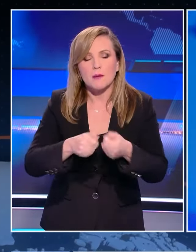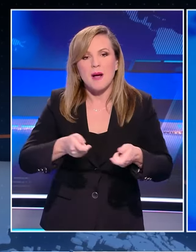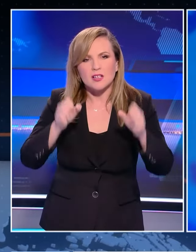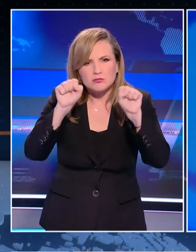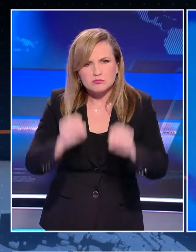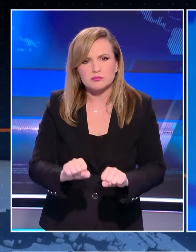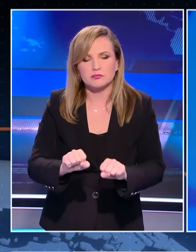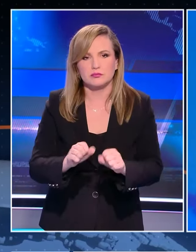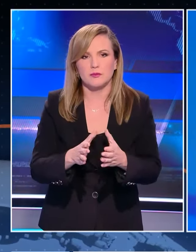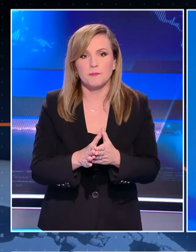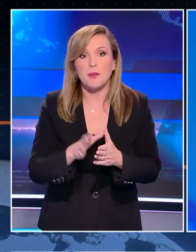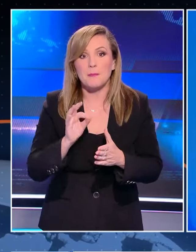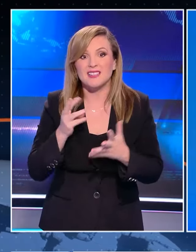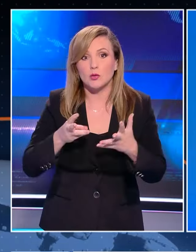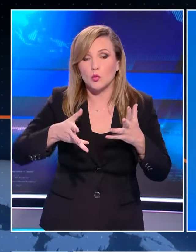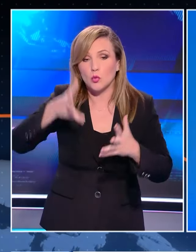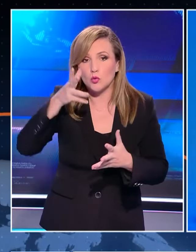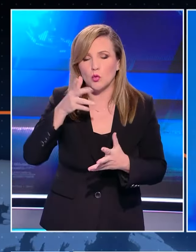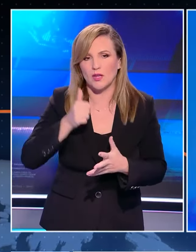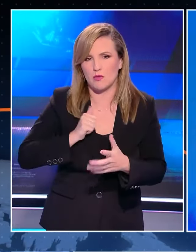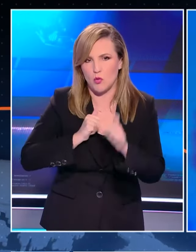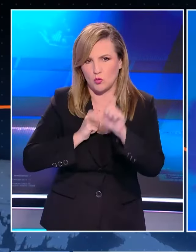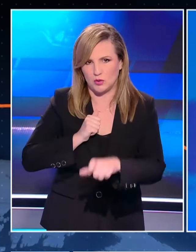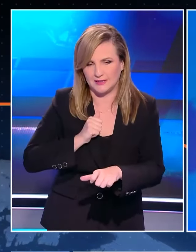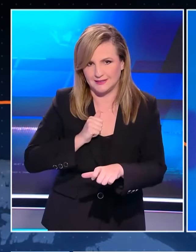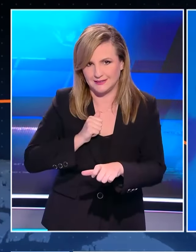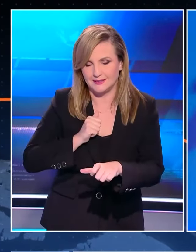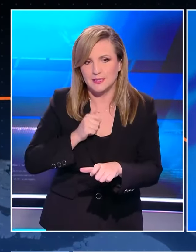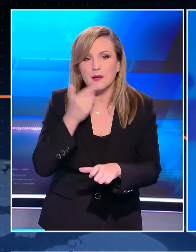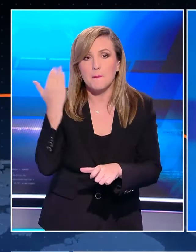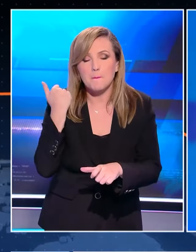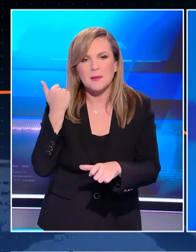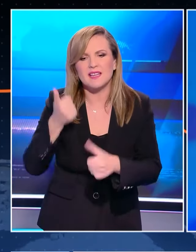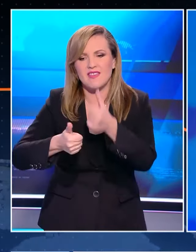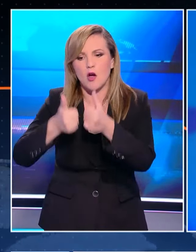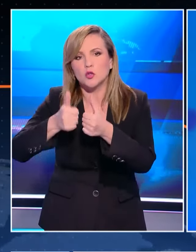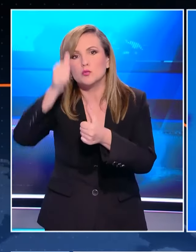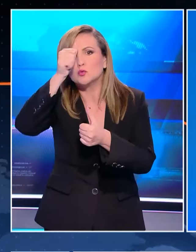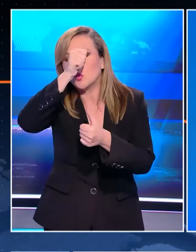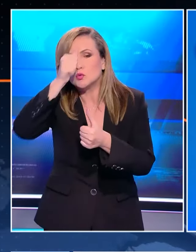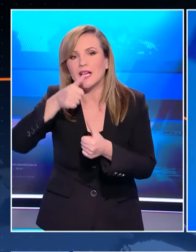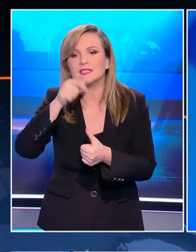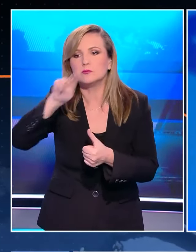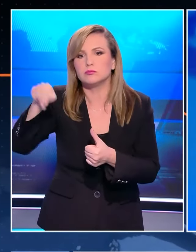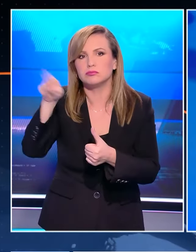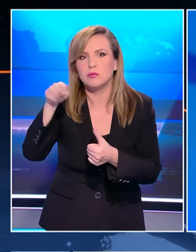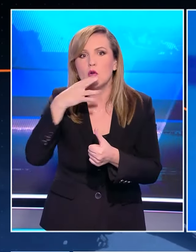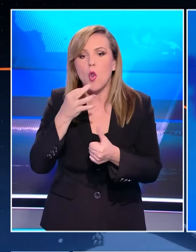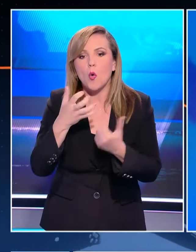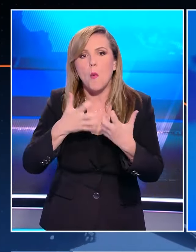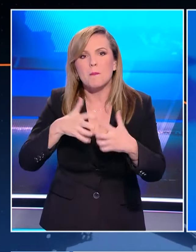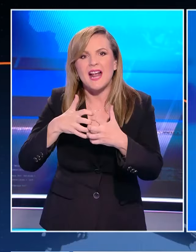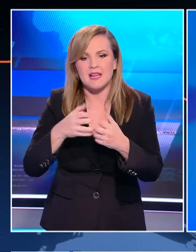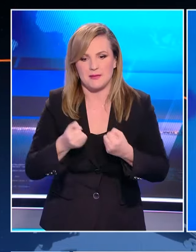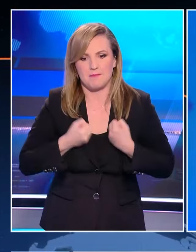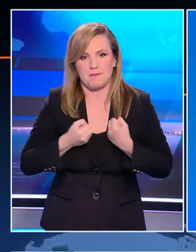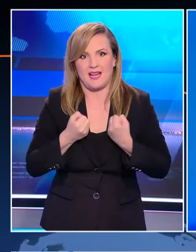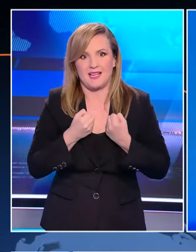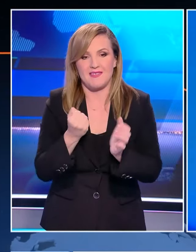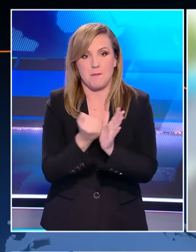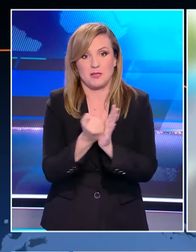ότι ο 58χρονος ιδιοκτήτης του Λούνα Πάρκ αποκλείστηκε από πλειοδοσία στο Δήμο Κοζάνης επειδή τα μηχανήματα δεν είχαν